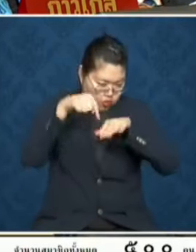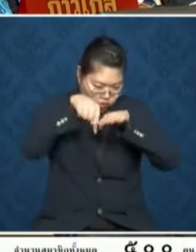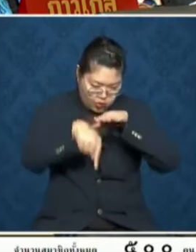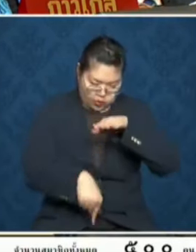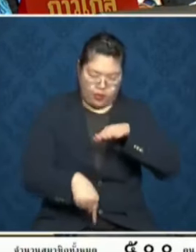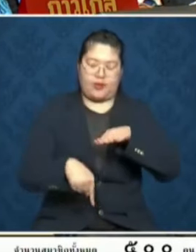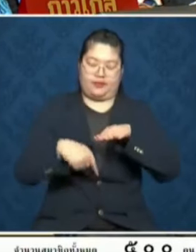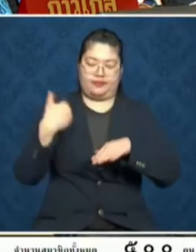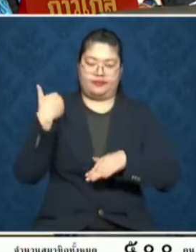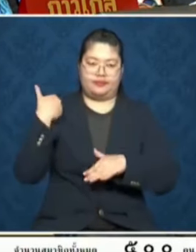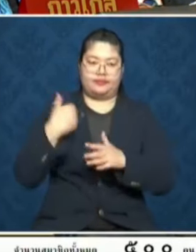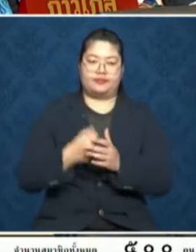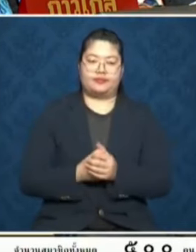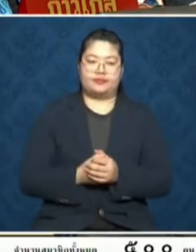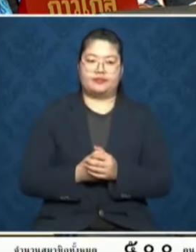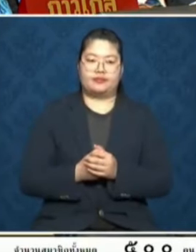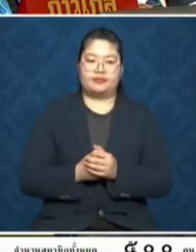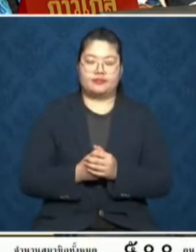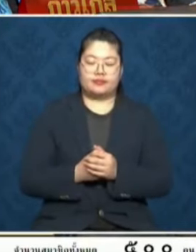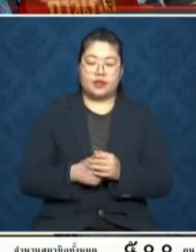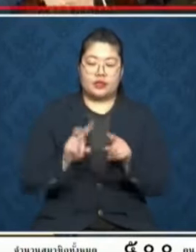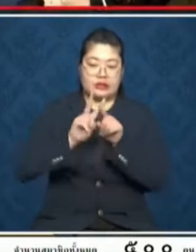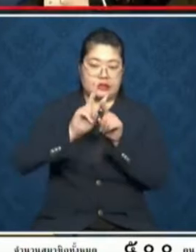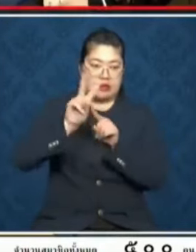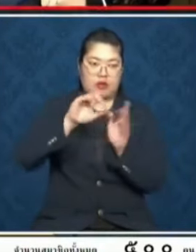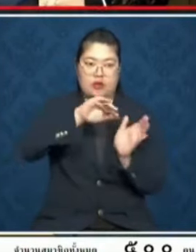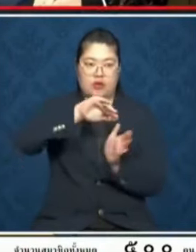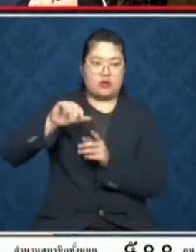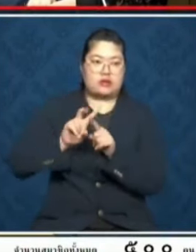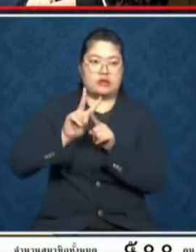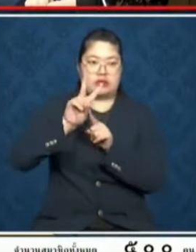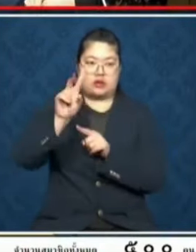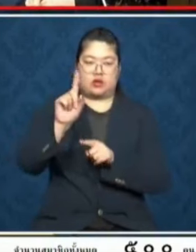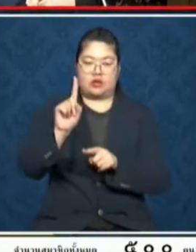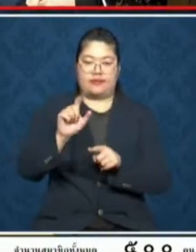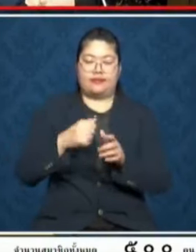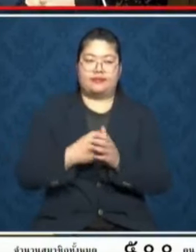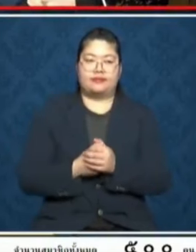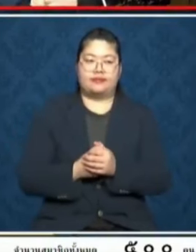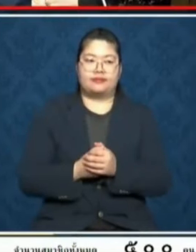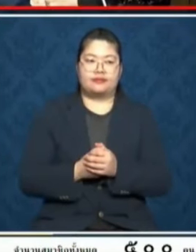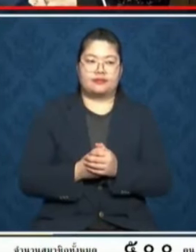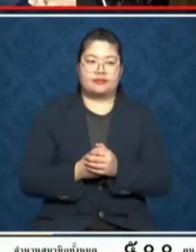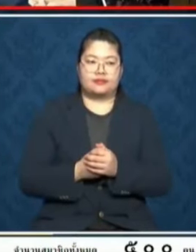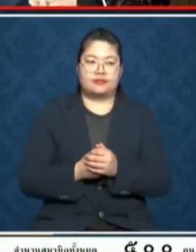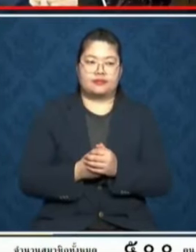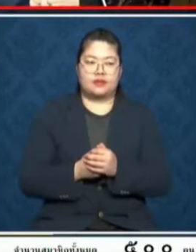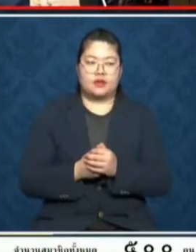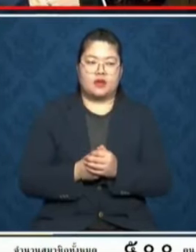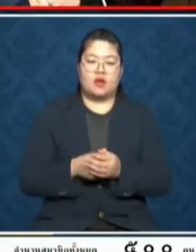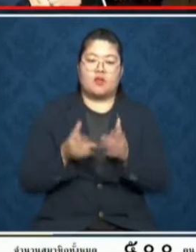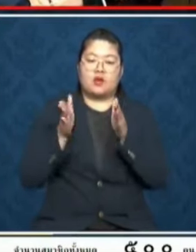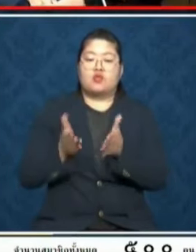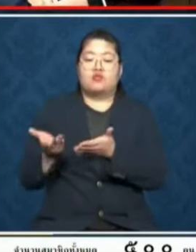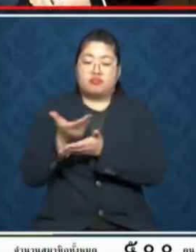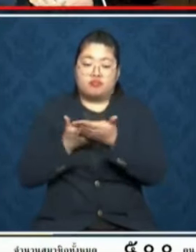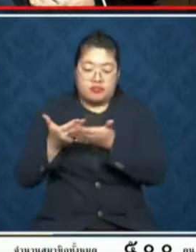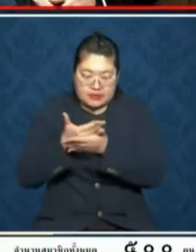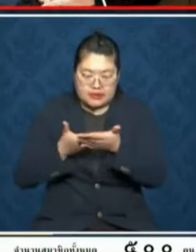ค่ะไปต่อกันที่ขุมสมบัติที่2ค่ะขุมสมบัติจากการนั่งเป็นบอร์ดรัฐวิสาหกิจหลังรัฐประห